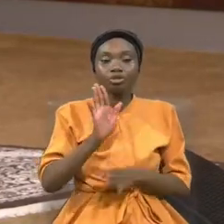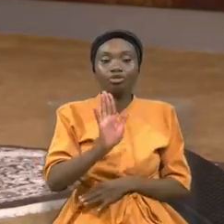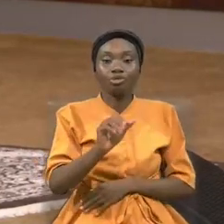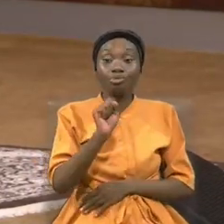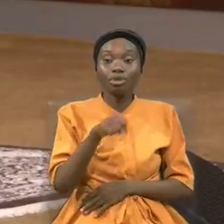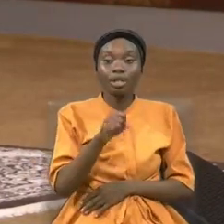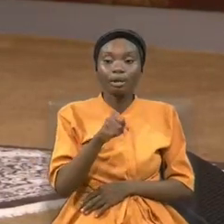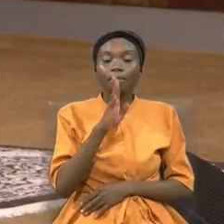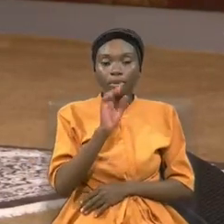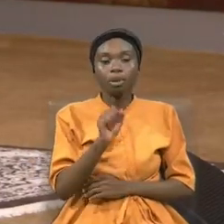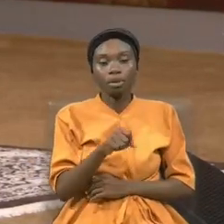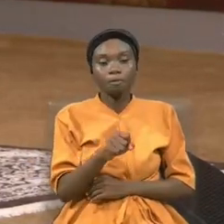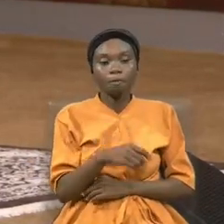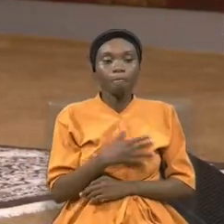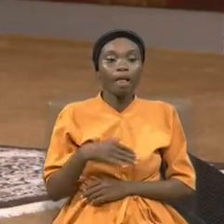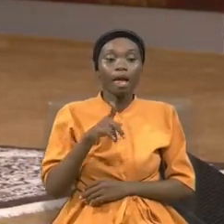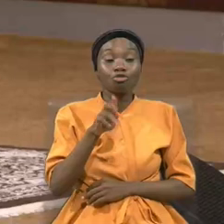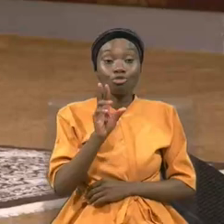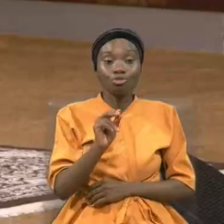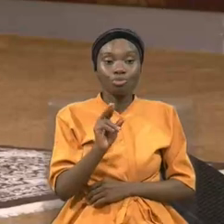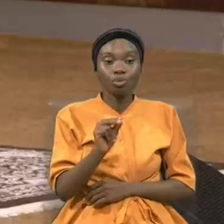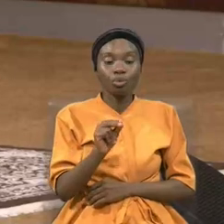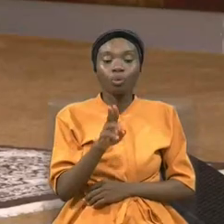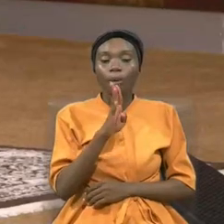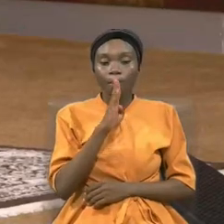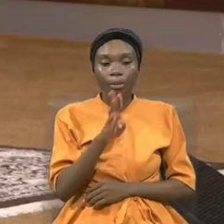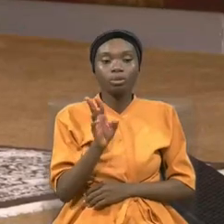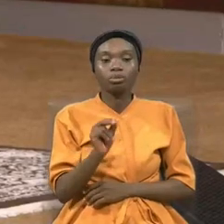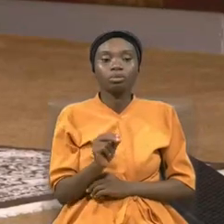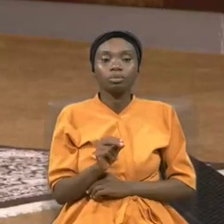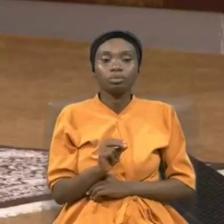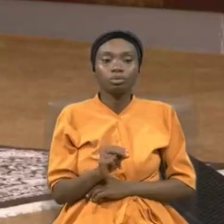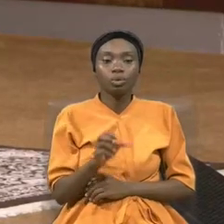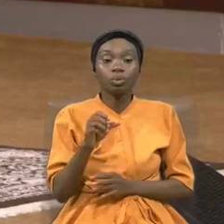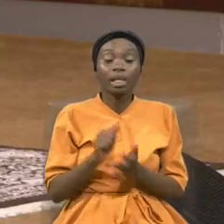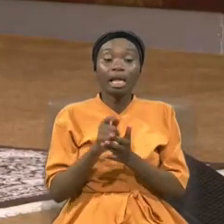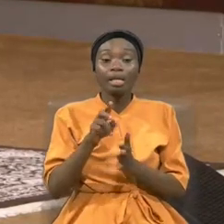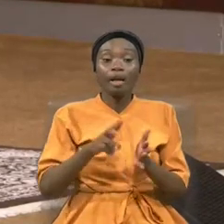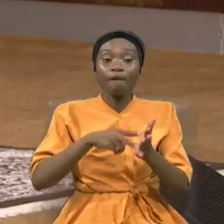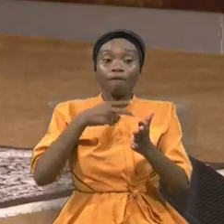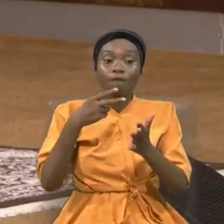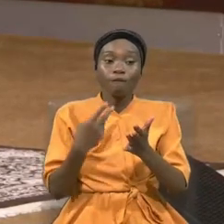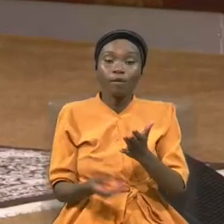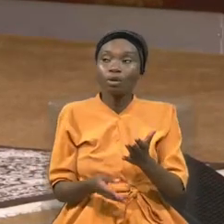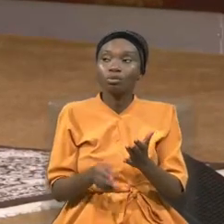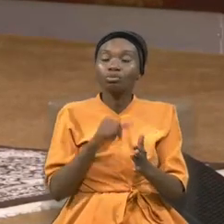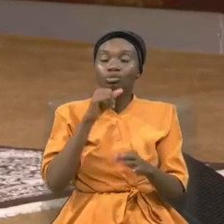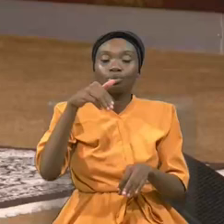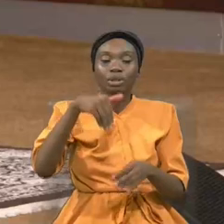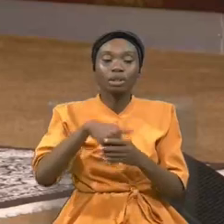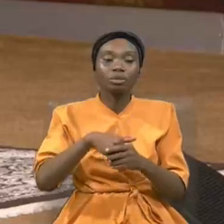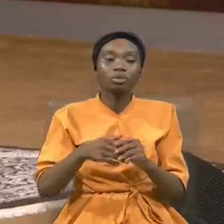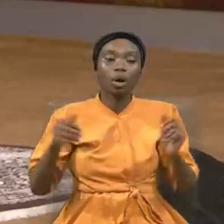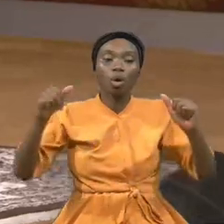Mais que votre oui soit oui et que votre non soit non, afin que vous ne